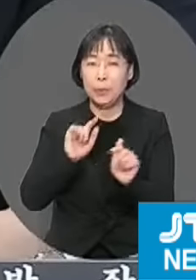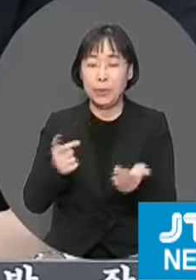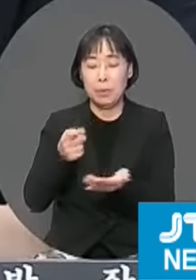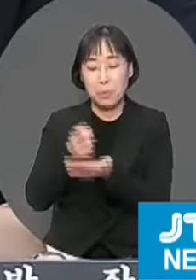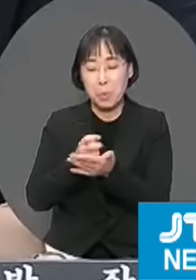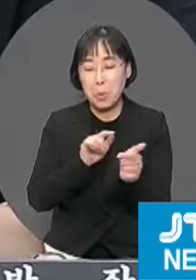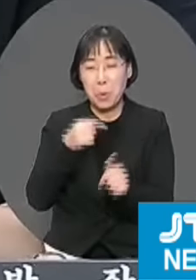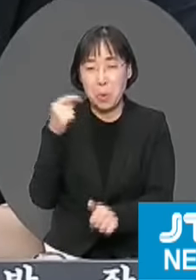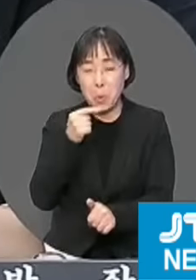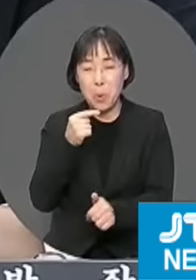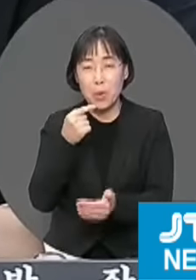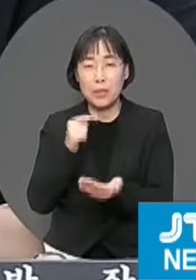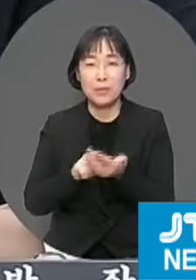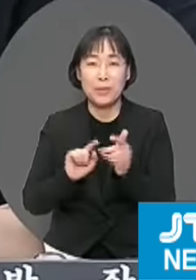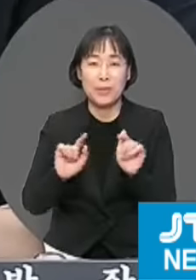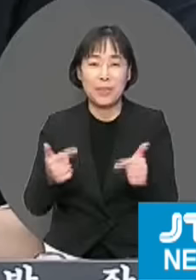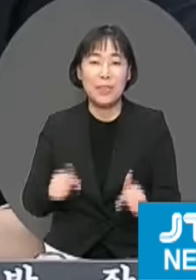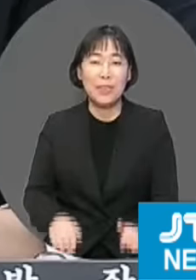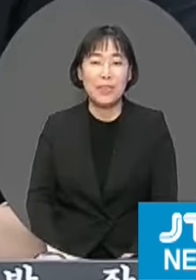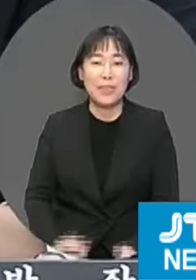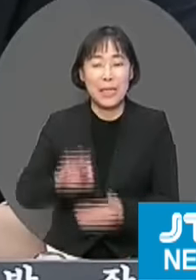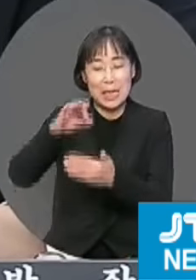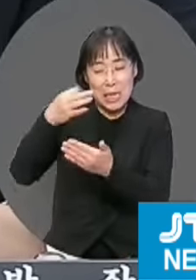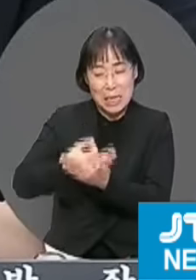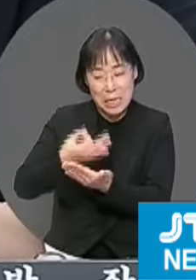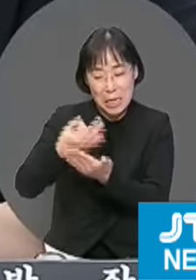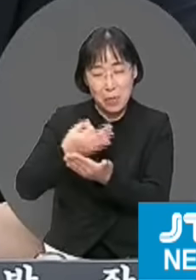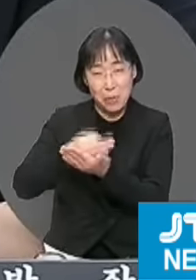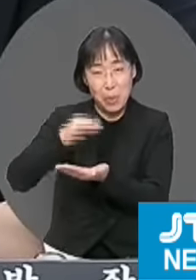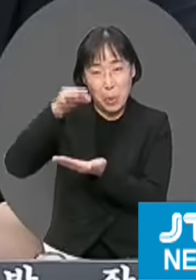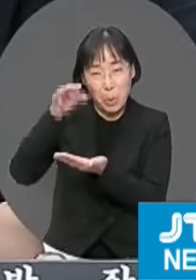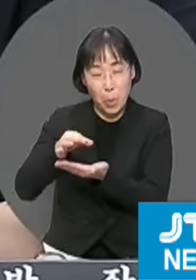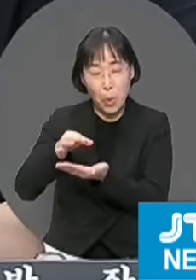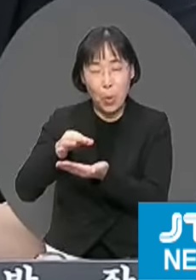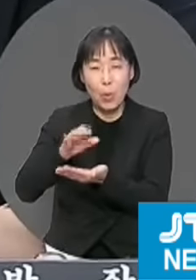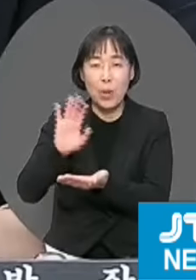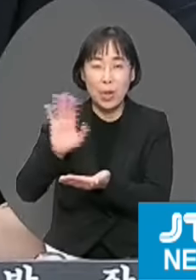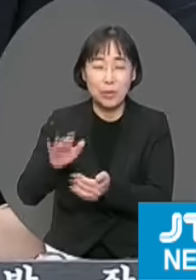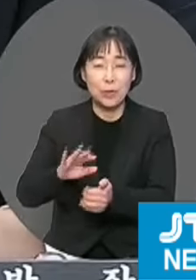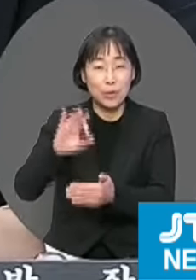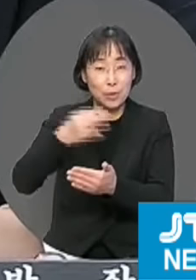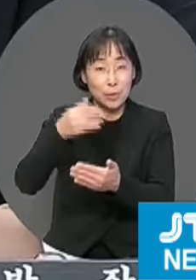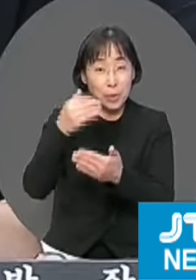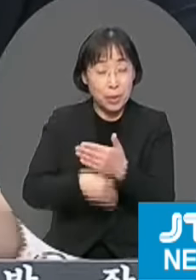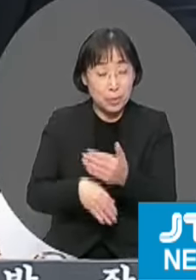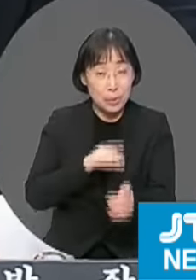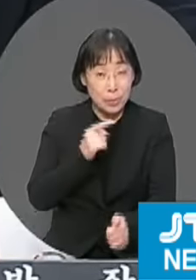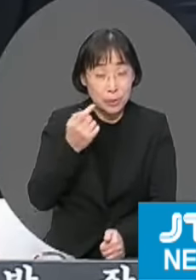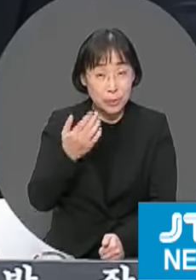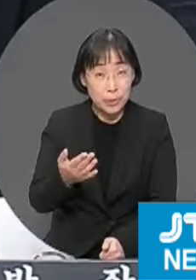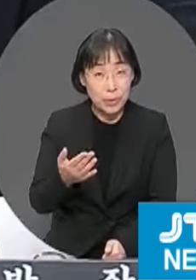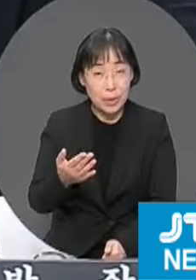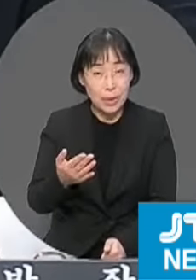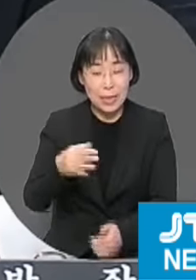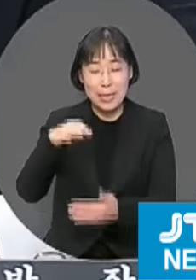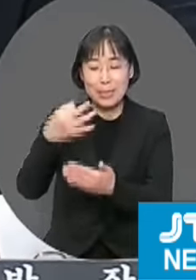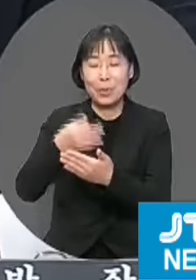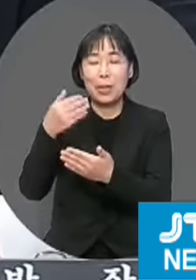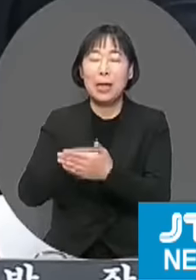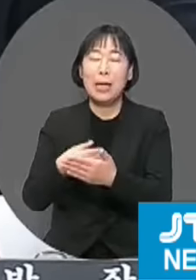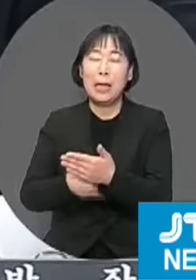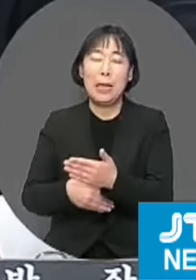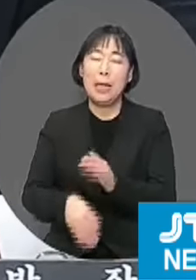그 인건비를 줄이겠다라기보다도 이제 좀 효율화해서 그럼 임금을 깎겠다는 겁니까? 임금을 삭감하는 거 역시